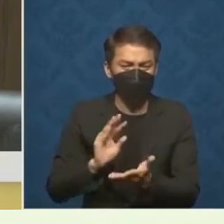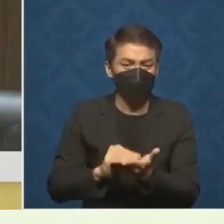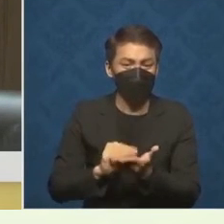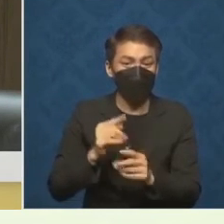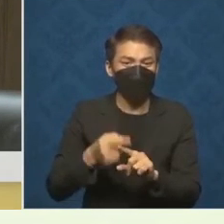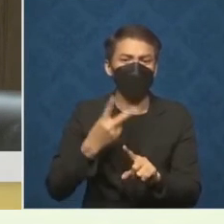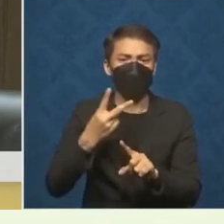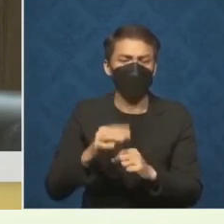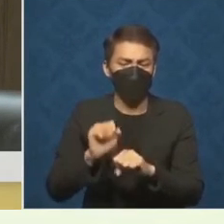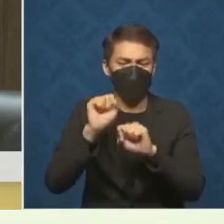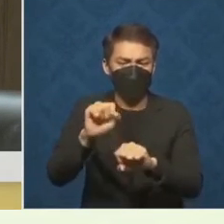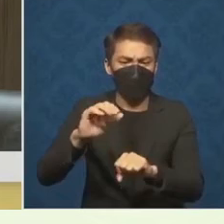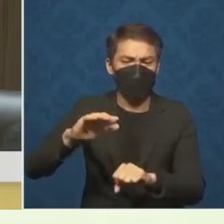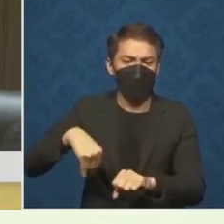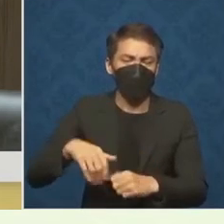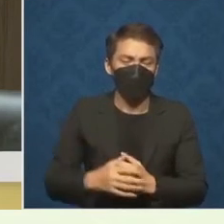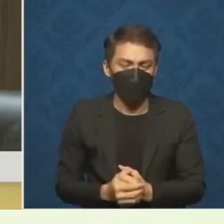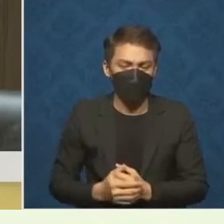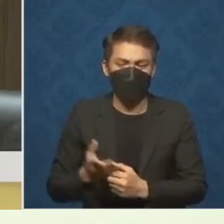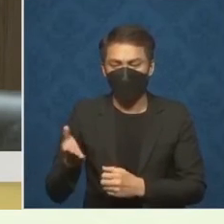ของกกต.นะครับ